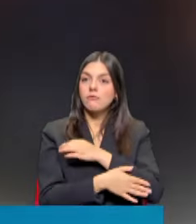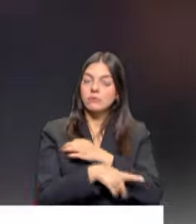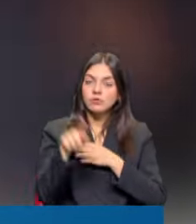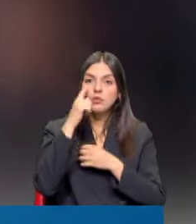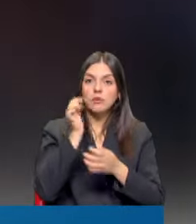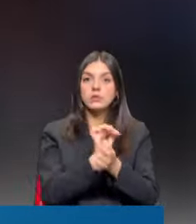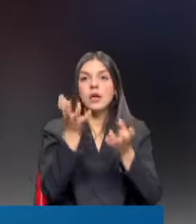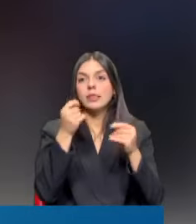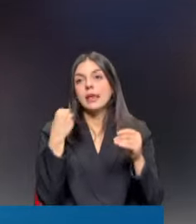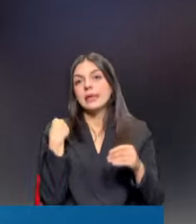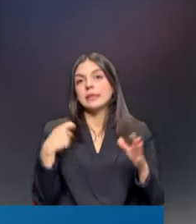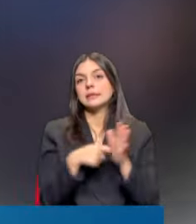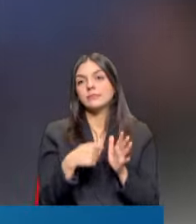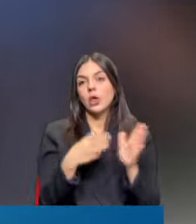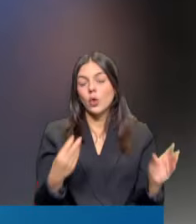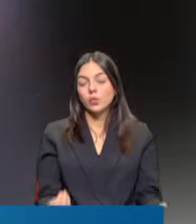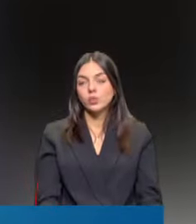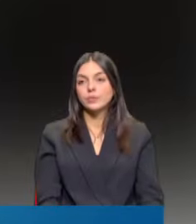gözaltına alınan yeni isimler oldu.